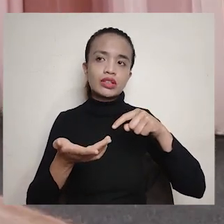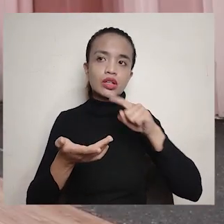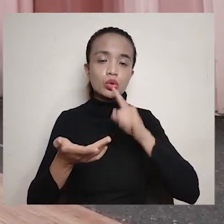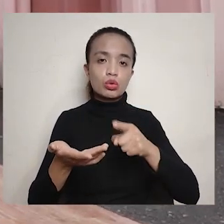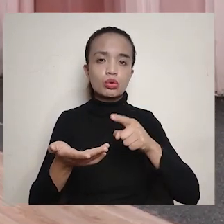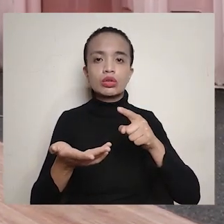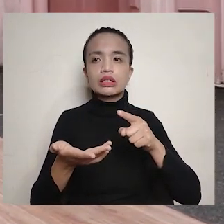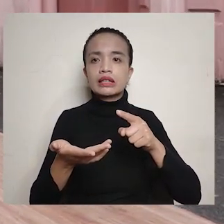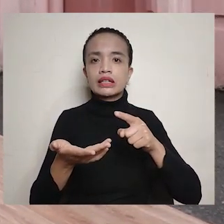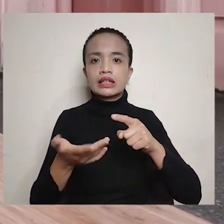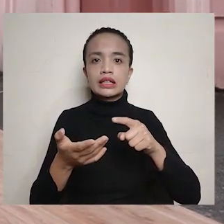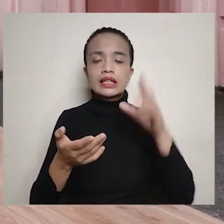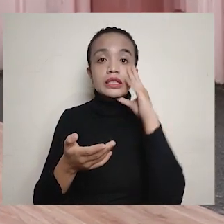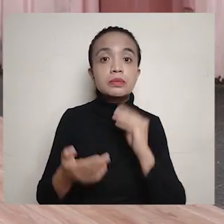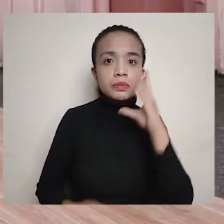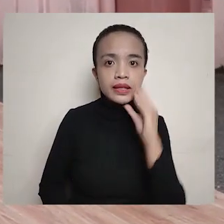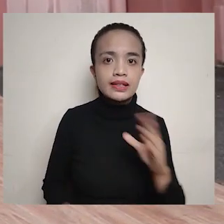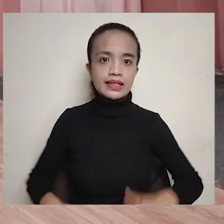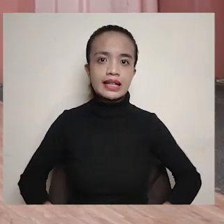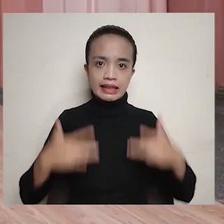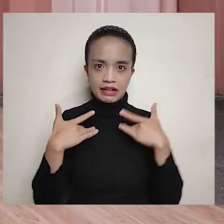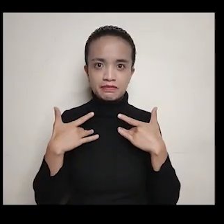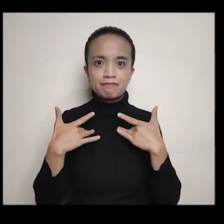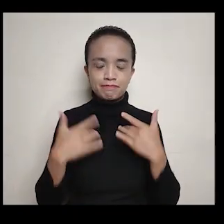talagang nag-experience ng life.